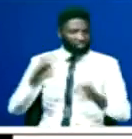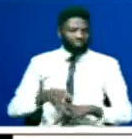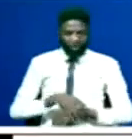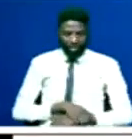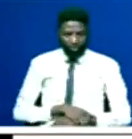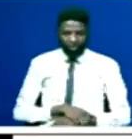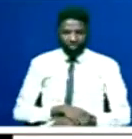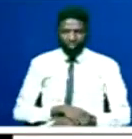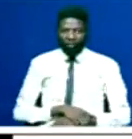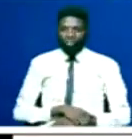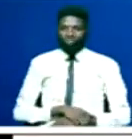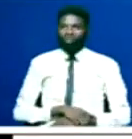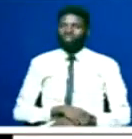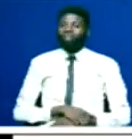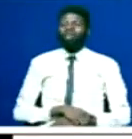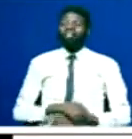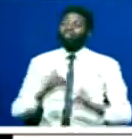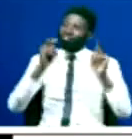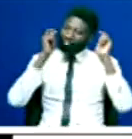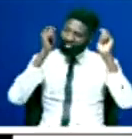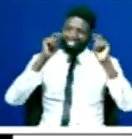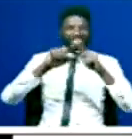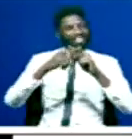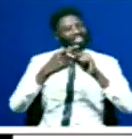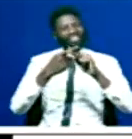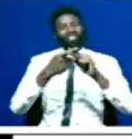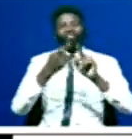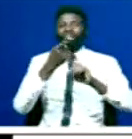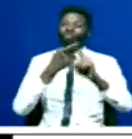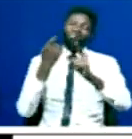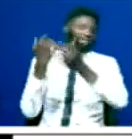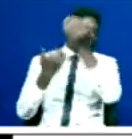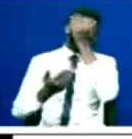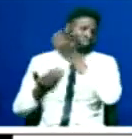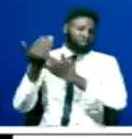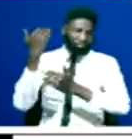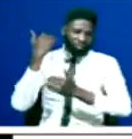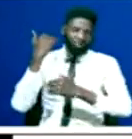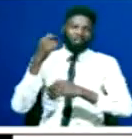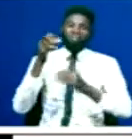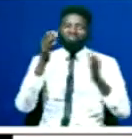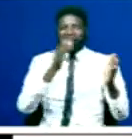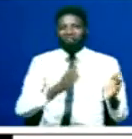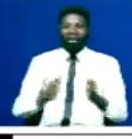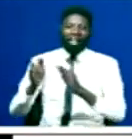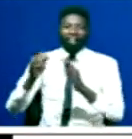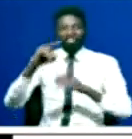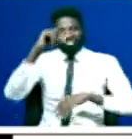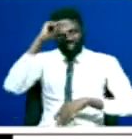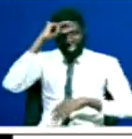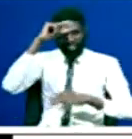Hii mambo ya maandamano alianza nyuma kule, alianza na kupanga mapinduzi ya serikali.